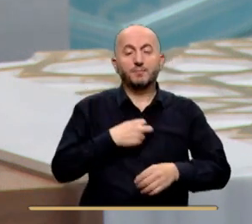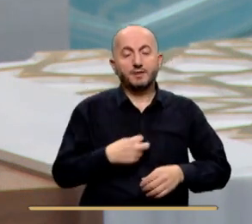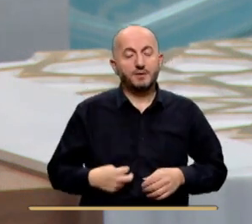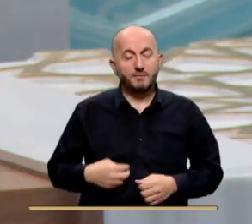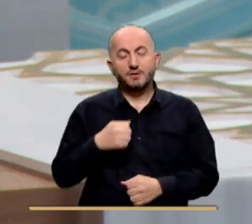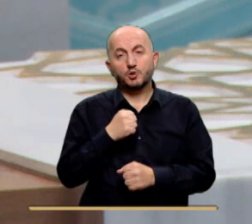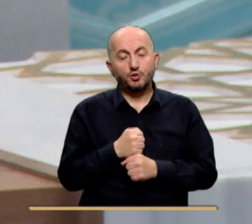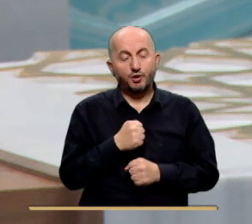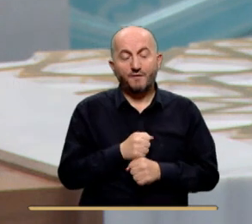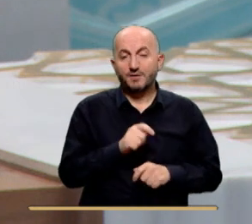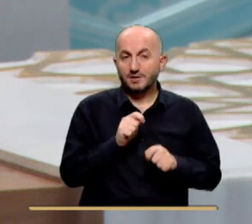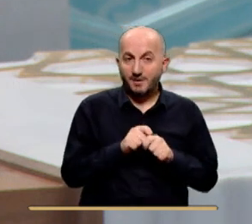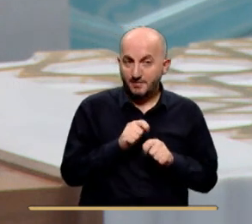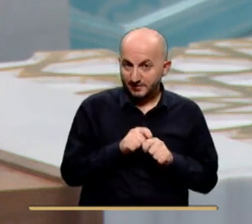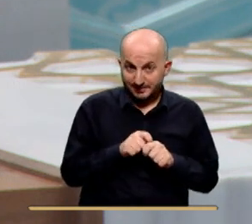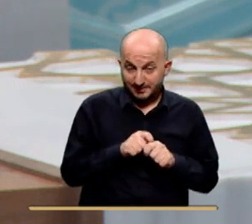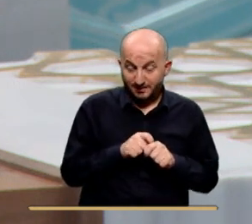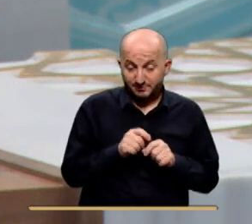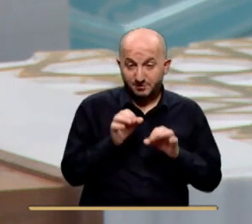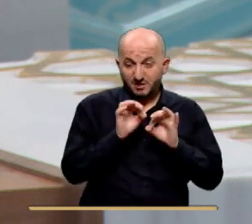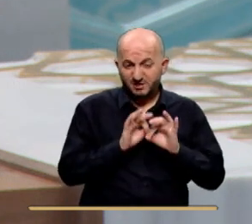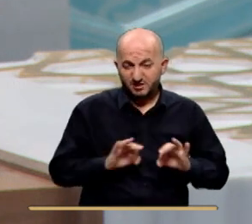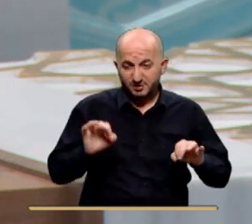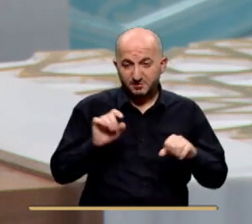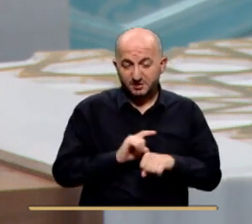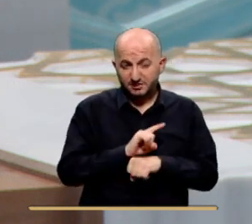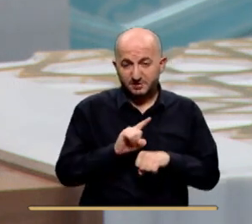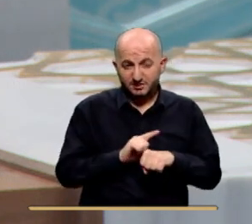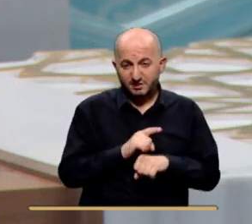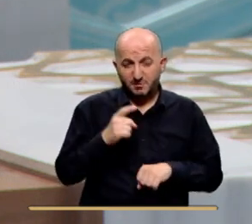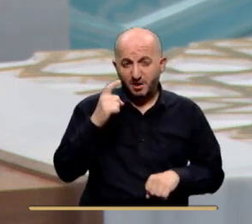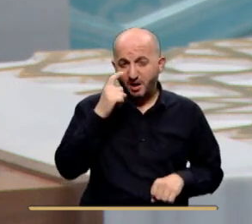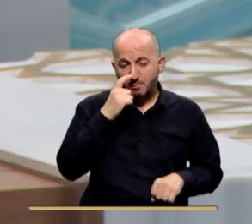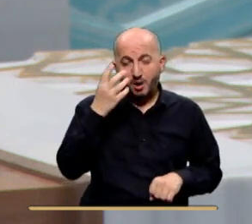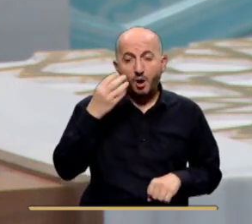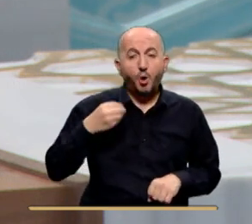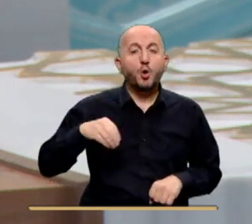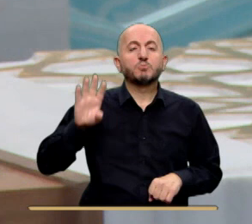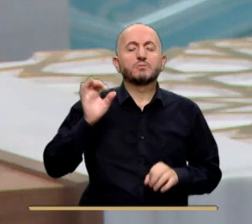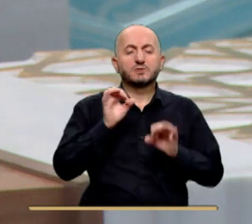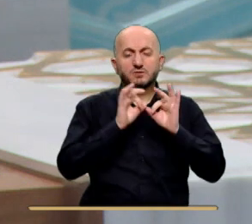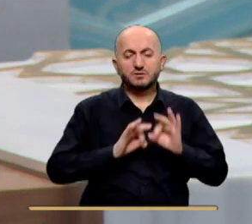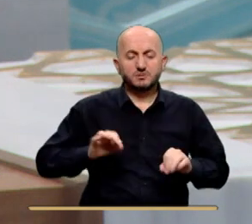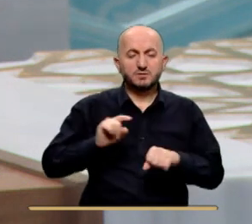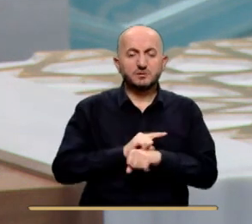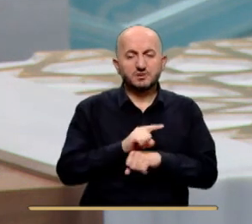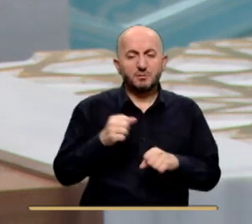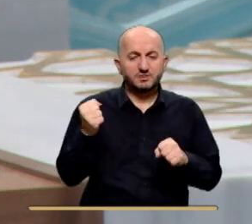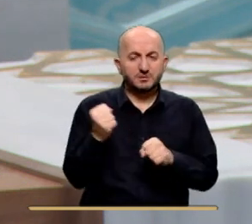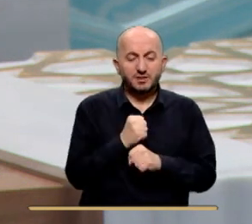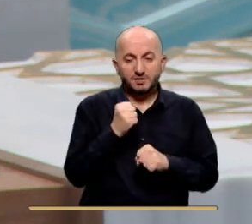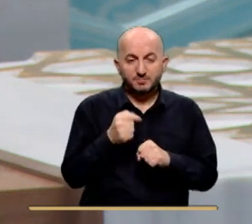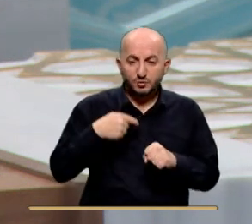peygamberlik görevini yaparken hiçbir zaman katı olmamıştır. Hiçbir zaman sert bir